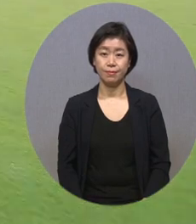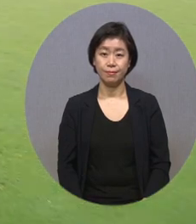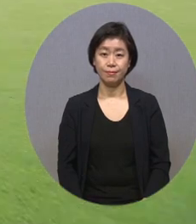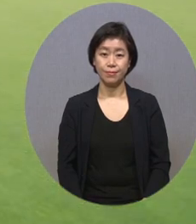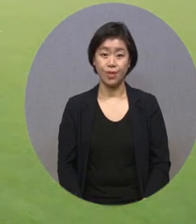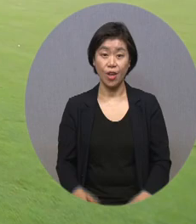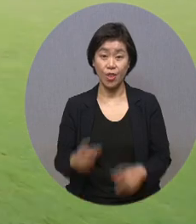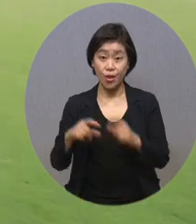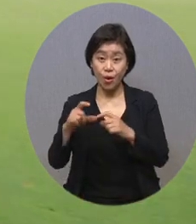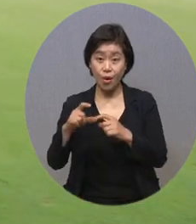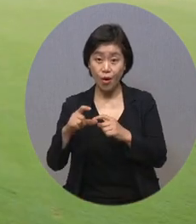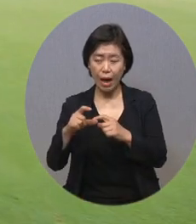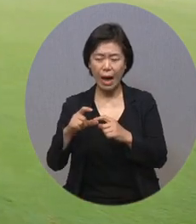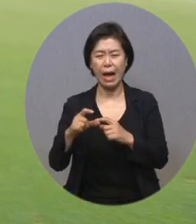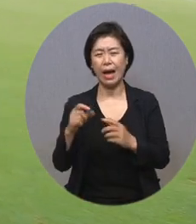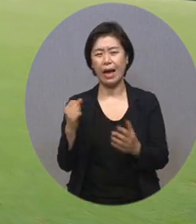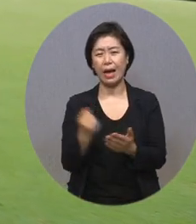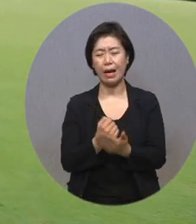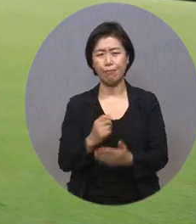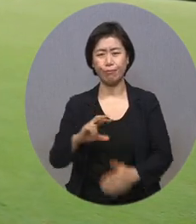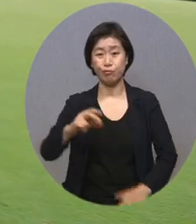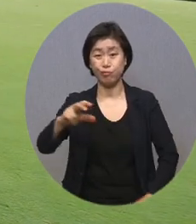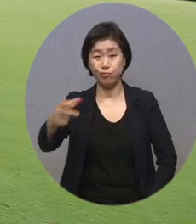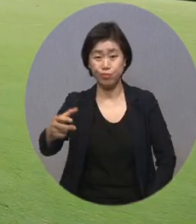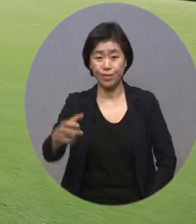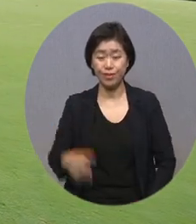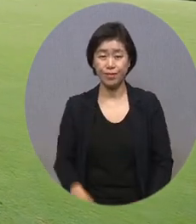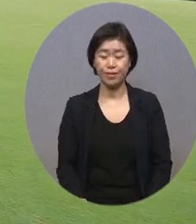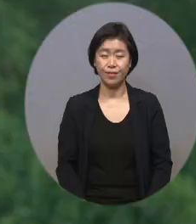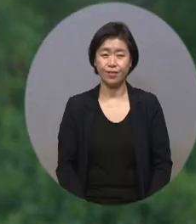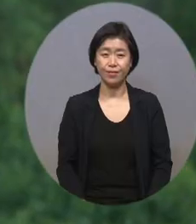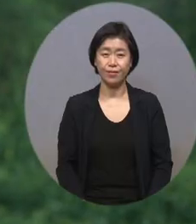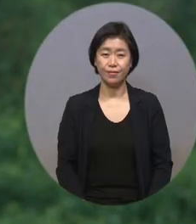고고고. 세다. 야.